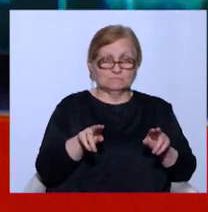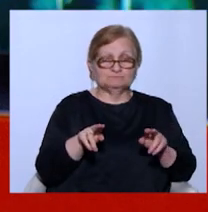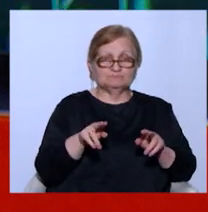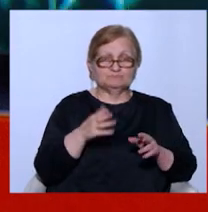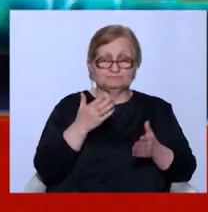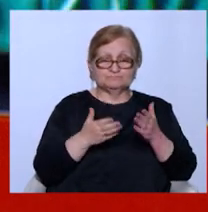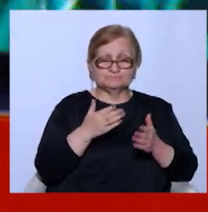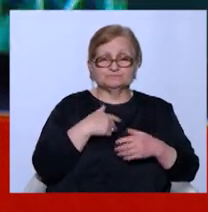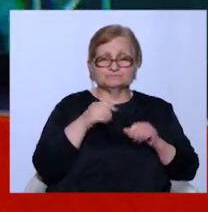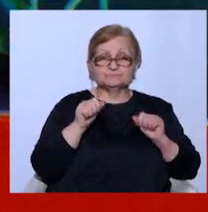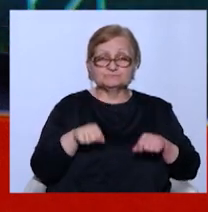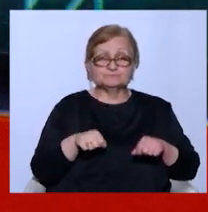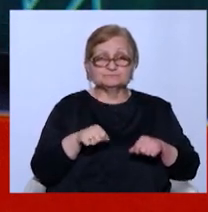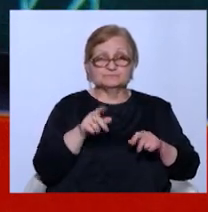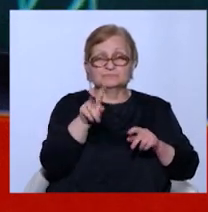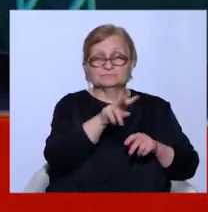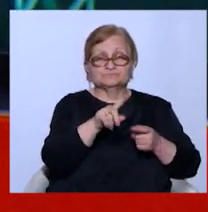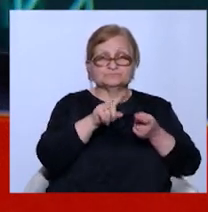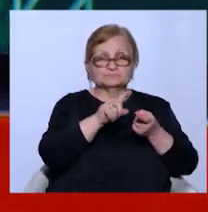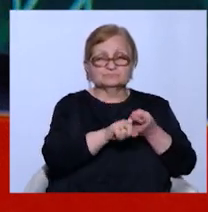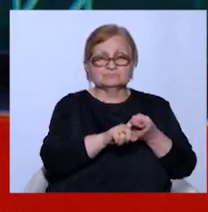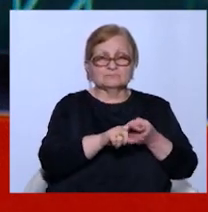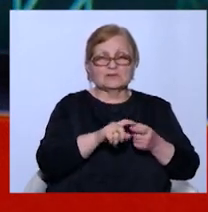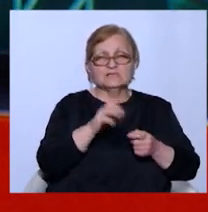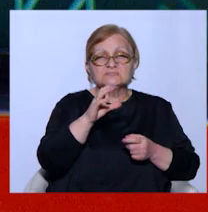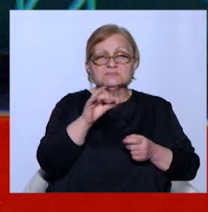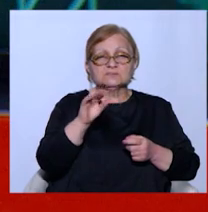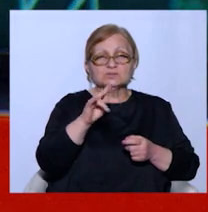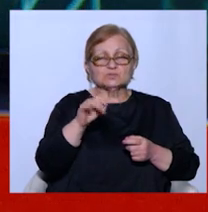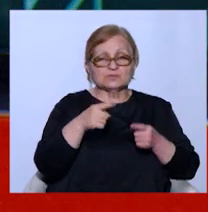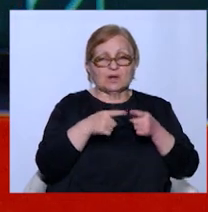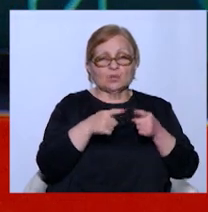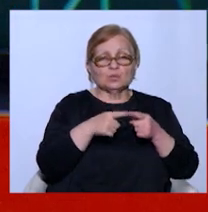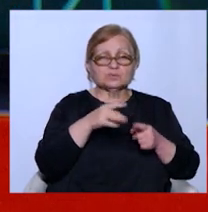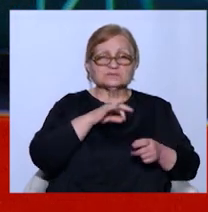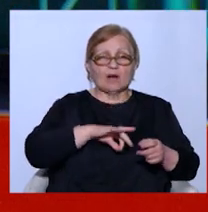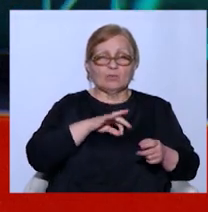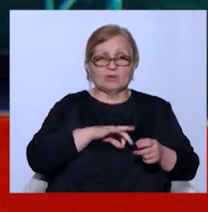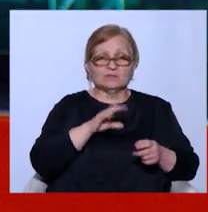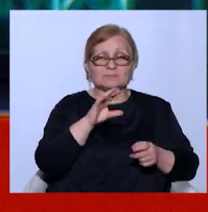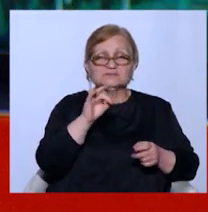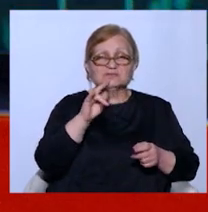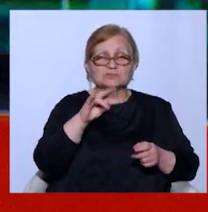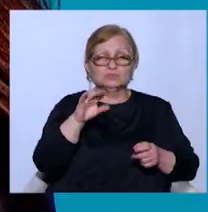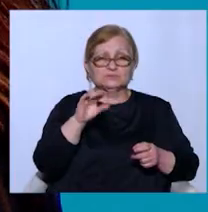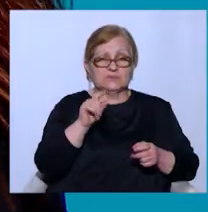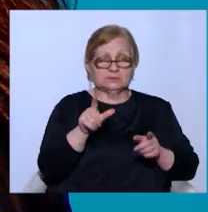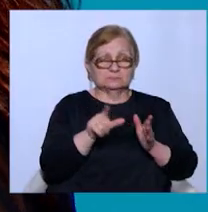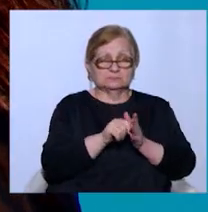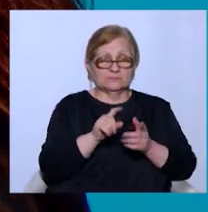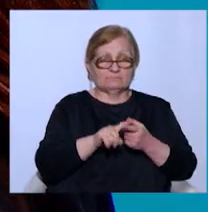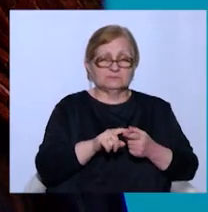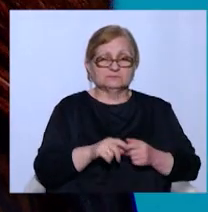თუ შევძლებთ როგორმე დავაკავშიროთ სინუსთან, აი თუ შეიძლება კუთხის გამოყენებაც, ხო? ფართობის